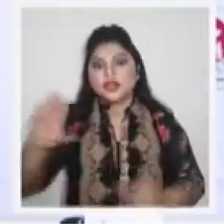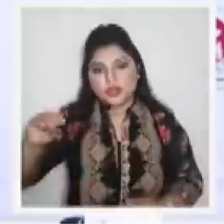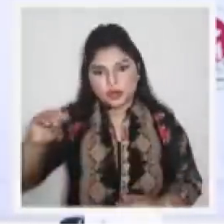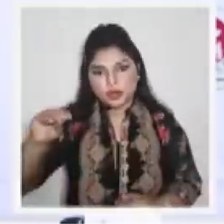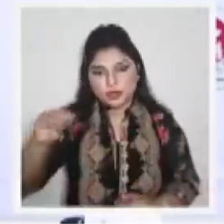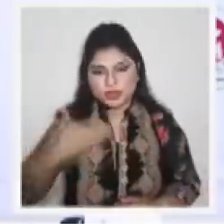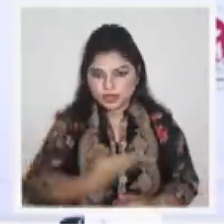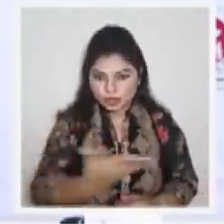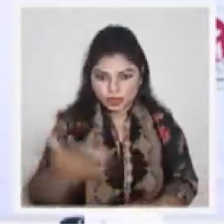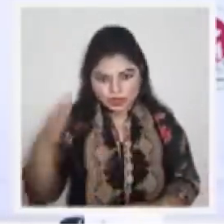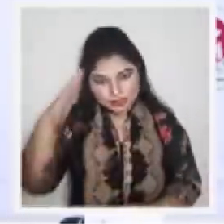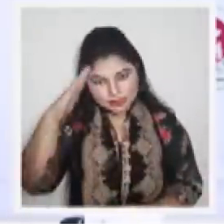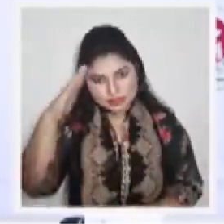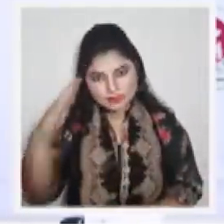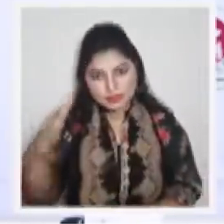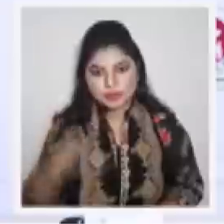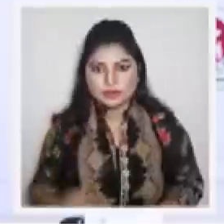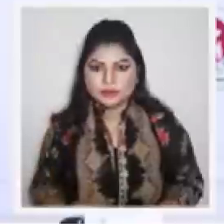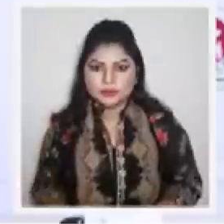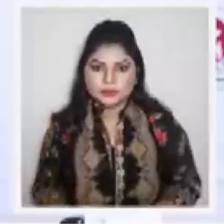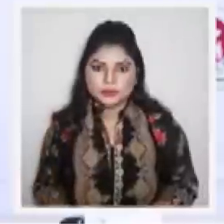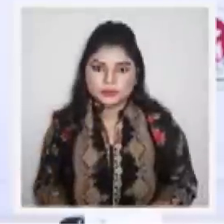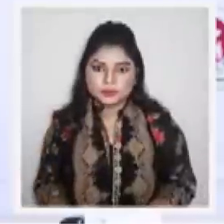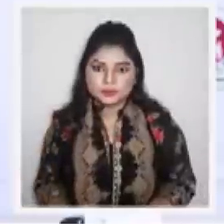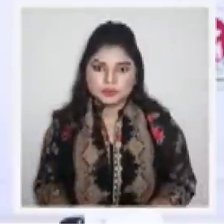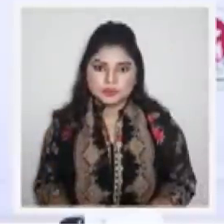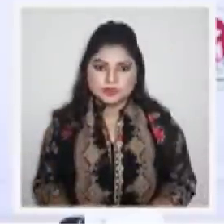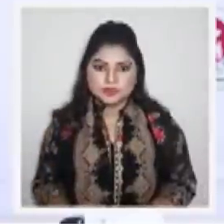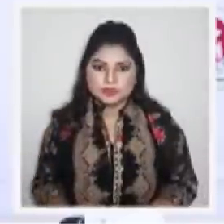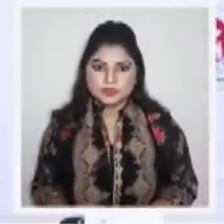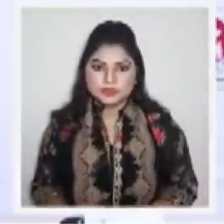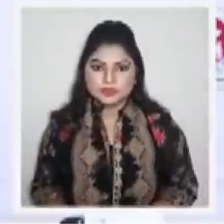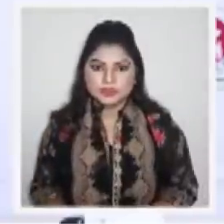সবাই ভালো থাকবেন, সুস্থ থাকবেন। সবাইকে অনেক অনেক ধন্যবাদ। আসসালামু আলাইকুম।